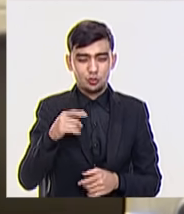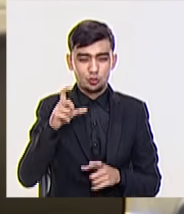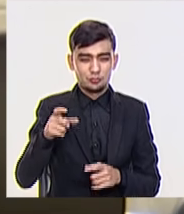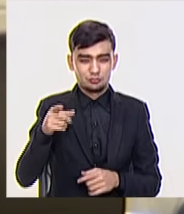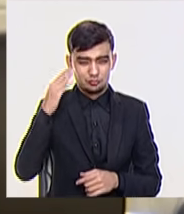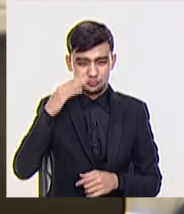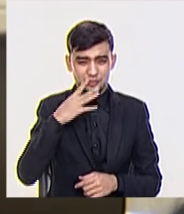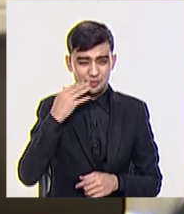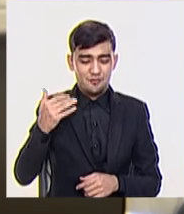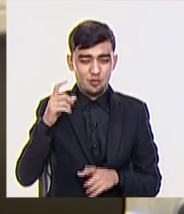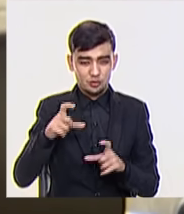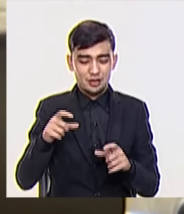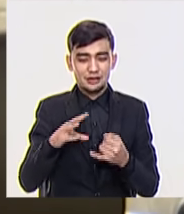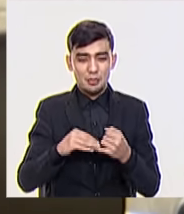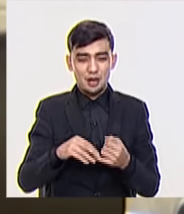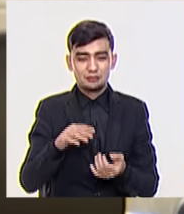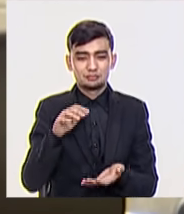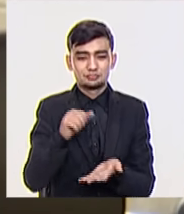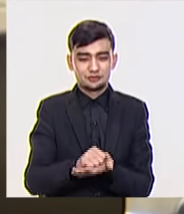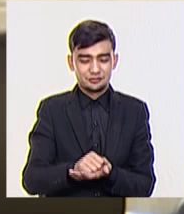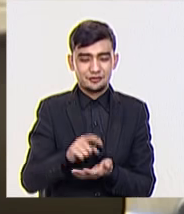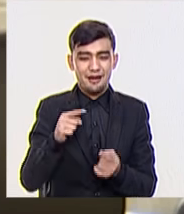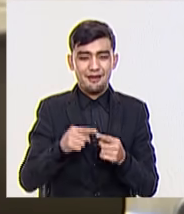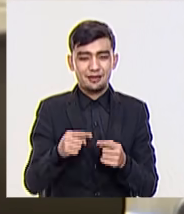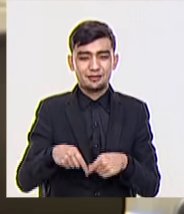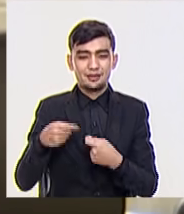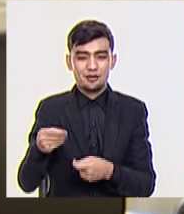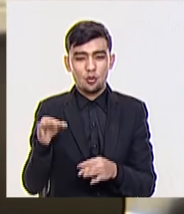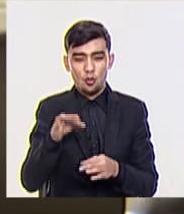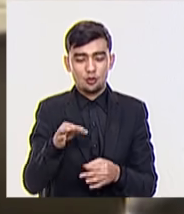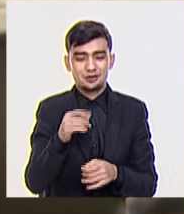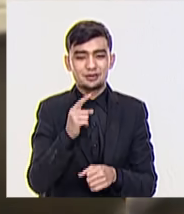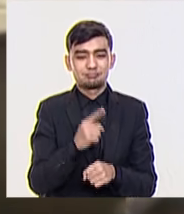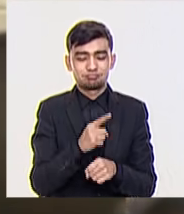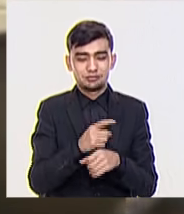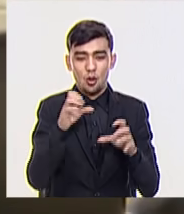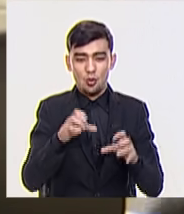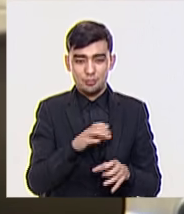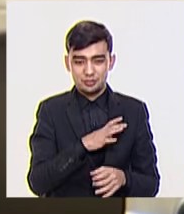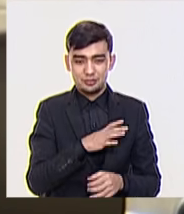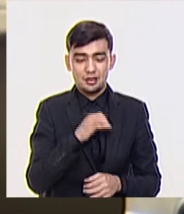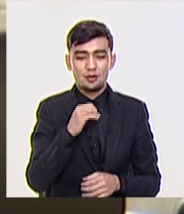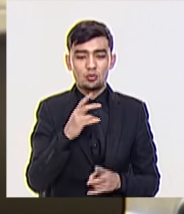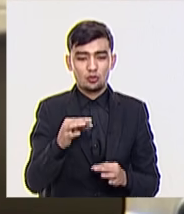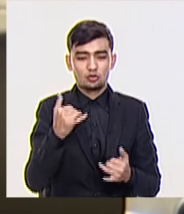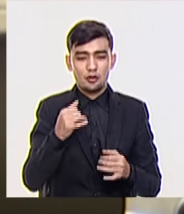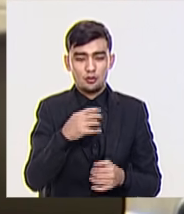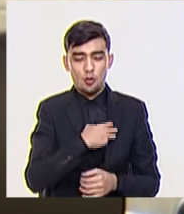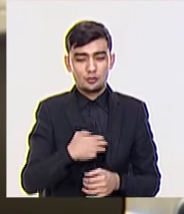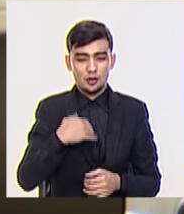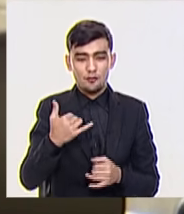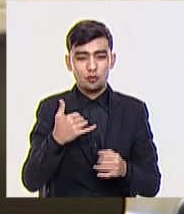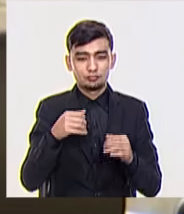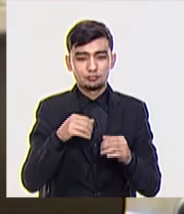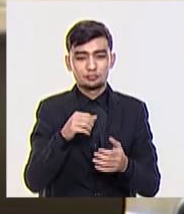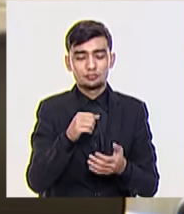азаматтарына жерді жалға беруге тыйым салу туралы ұсыныстарын жолдаған еді. Бірақ белгісіз себептермен комиссияның қорытынды